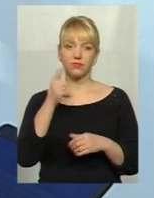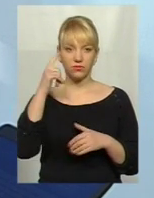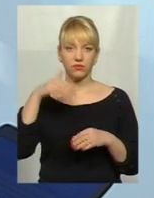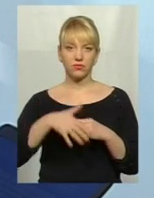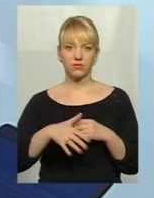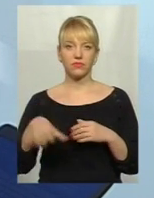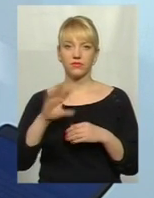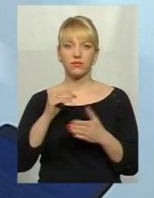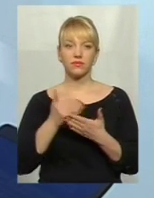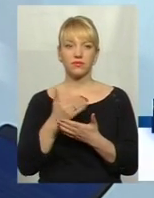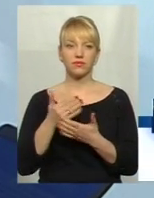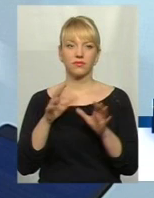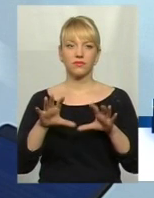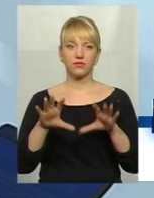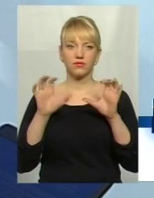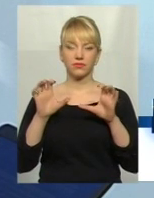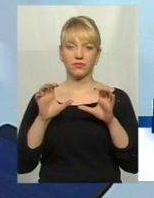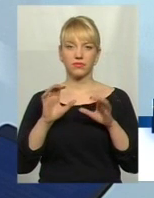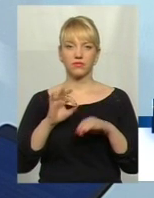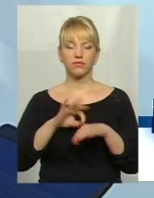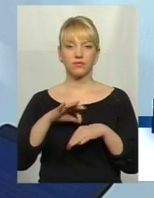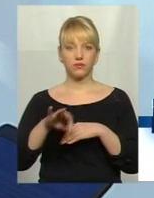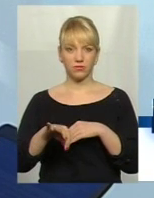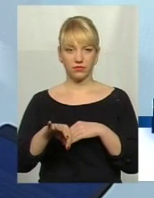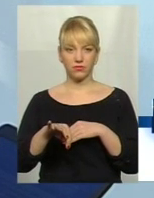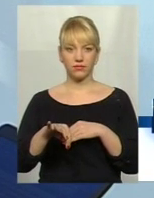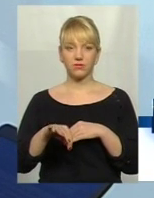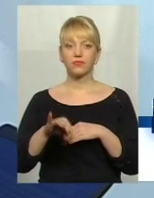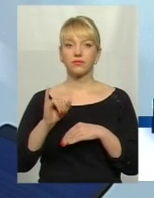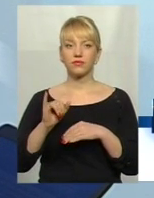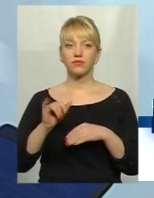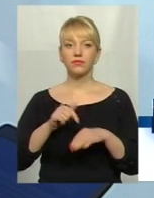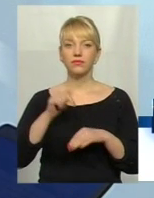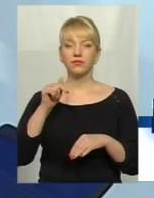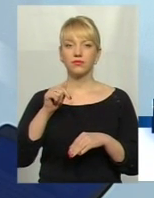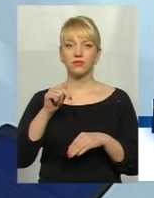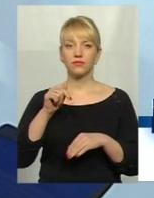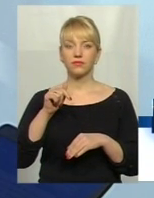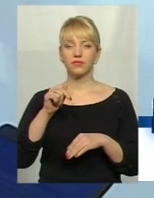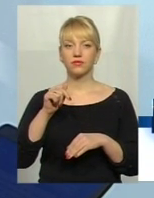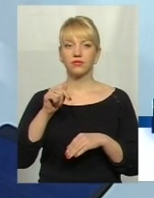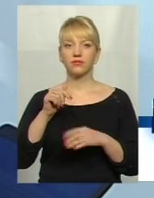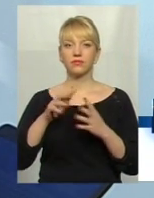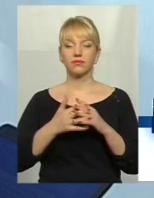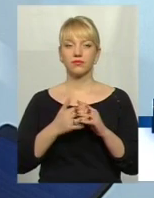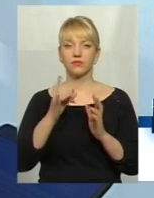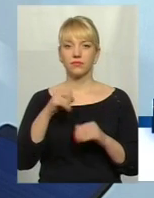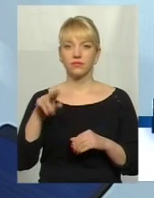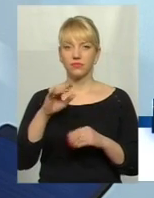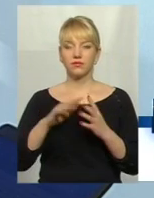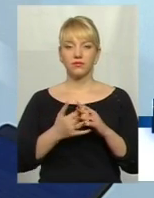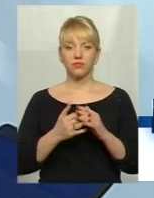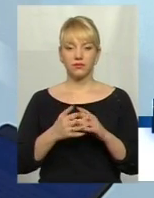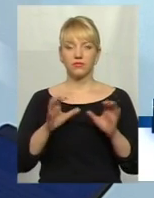Зумієте, все нове сприймається досить болісно. І реакція сільських рад, сільських голів